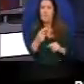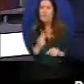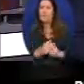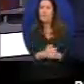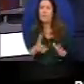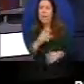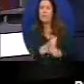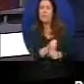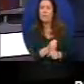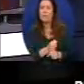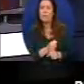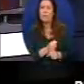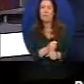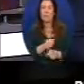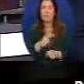עושה,